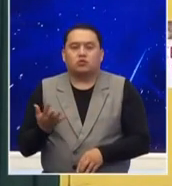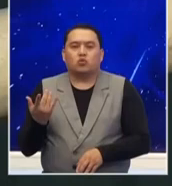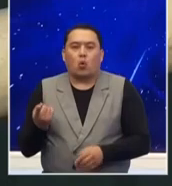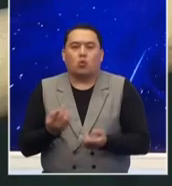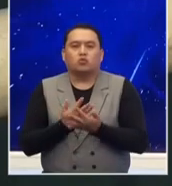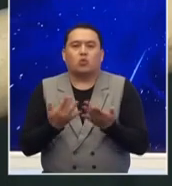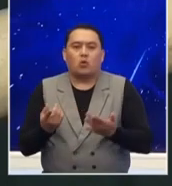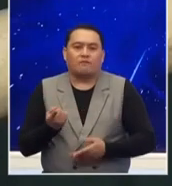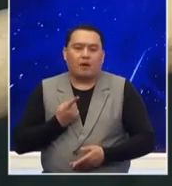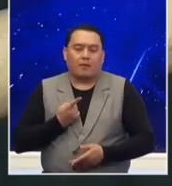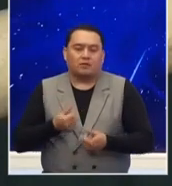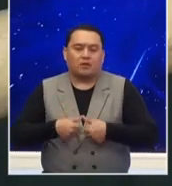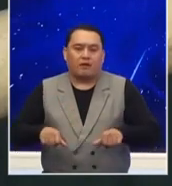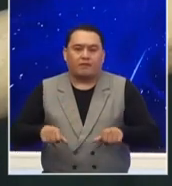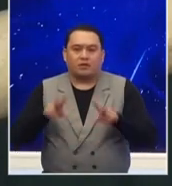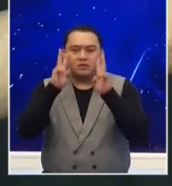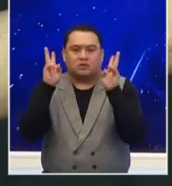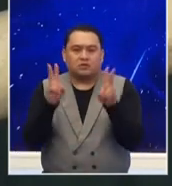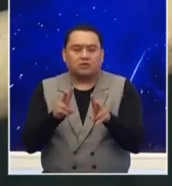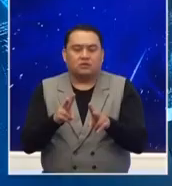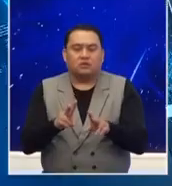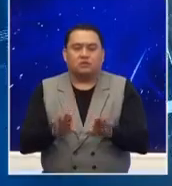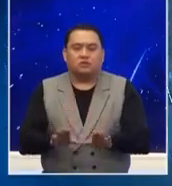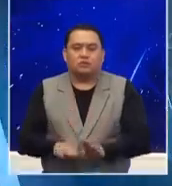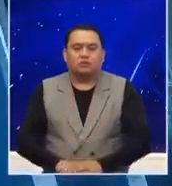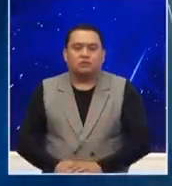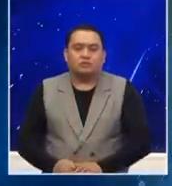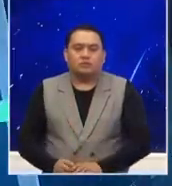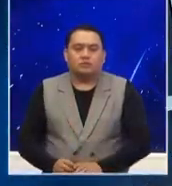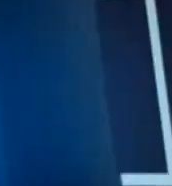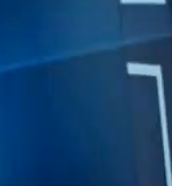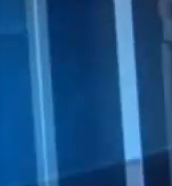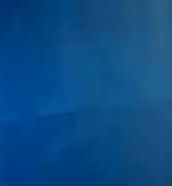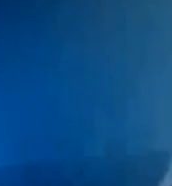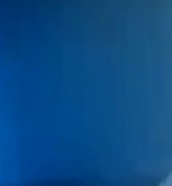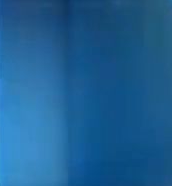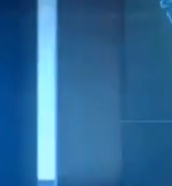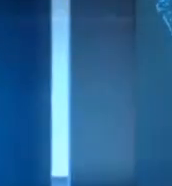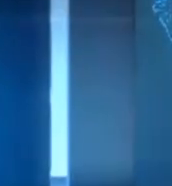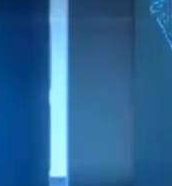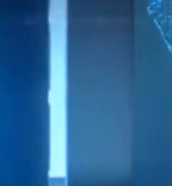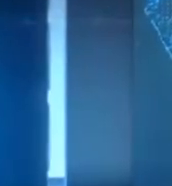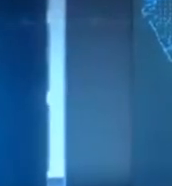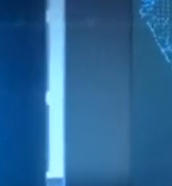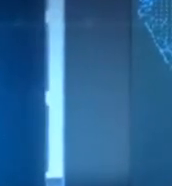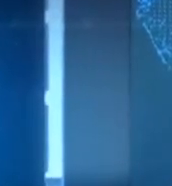после одобрения комиссии потенциальным абонентам, остается лишь гадать. Еламан Рамбеков, Абзал Нусипов, телеканал ЖЦУ,